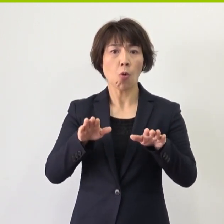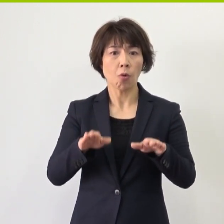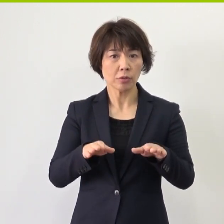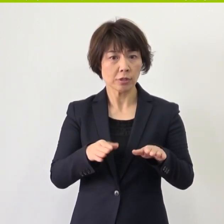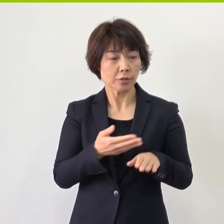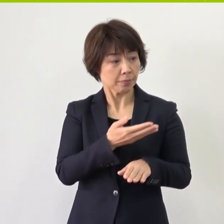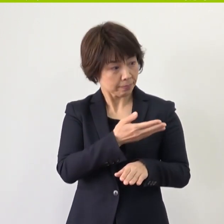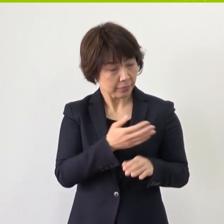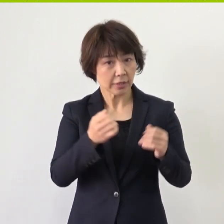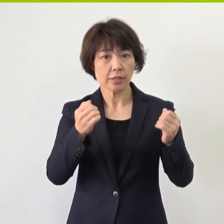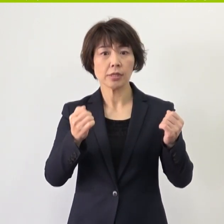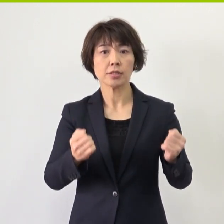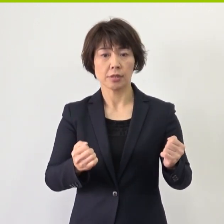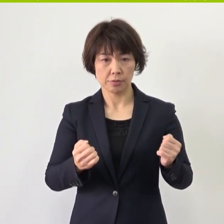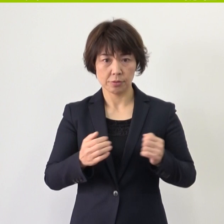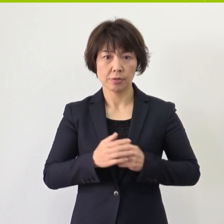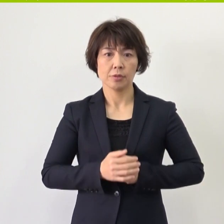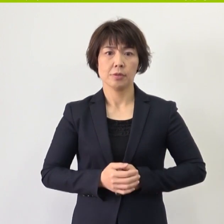日